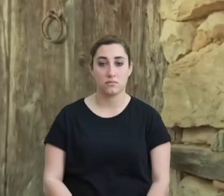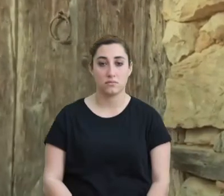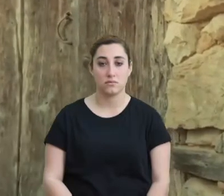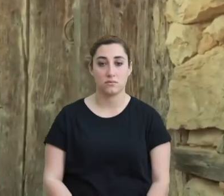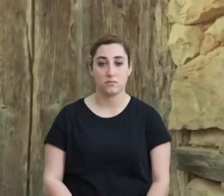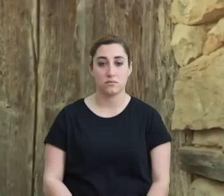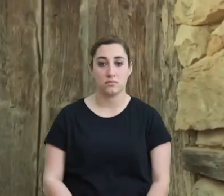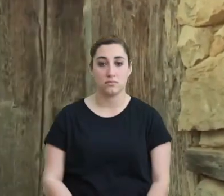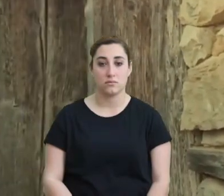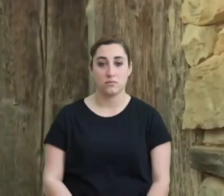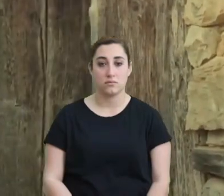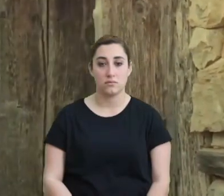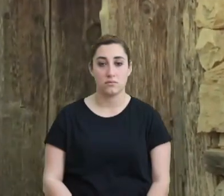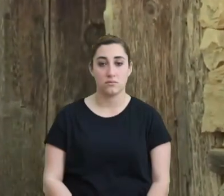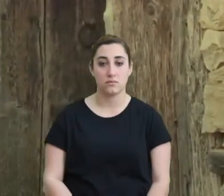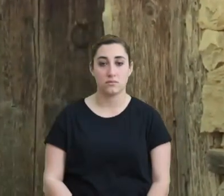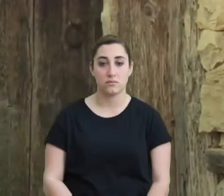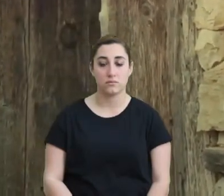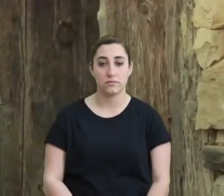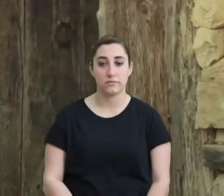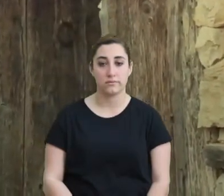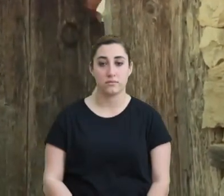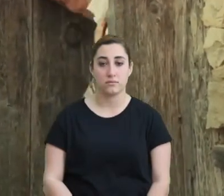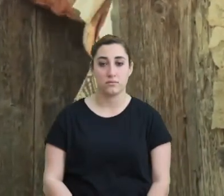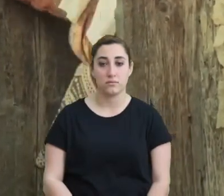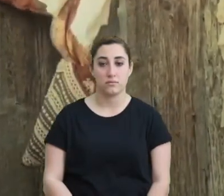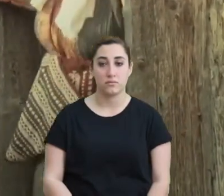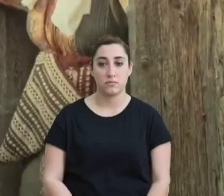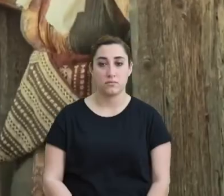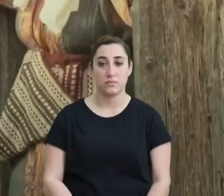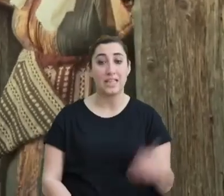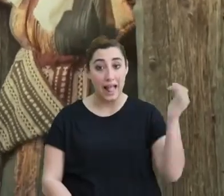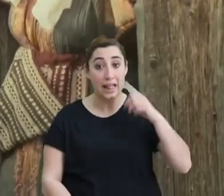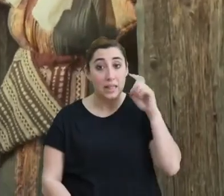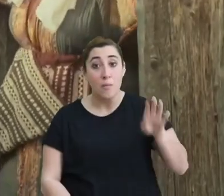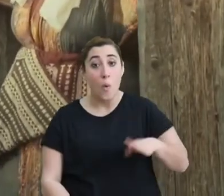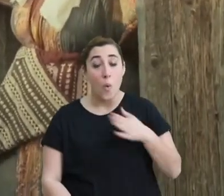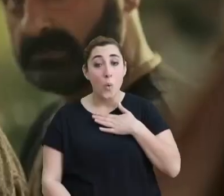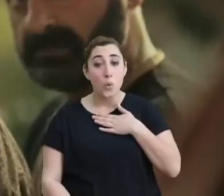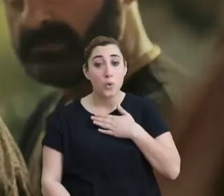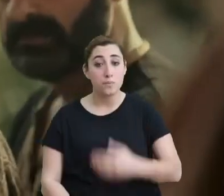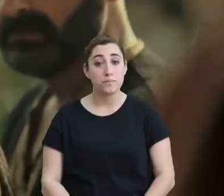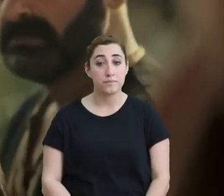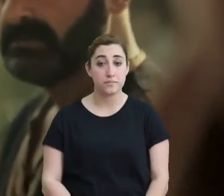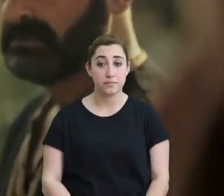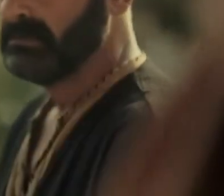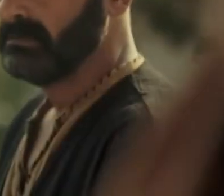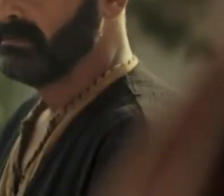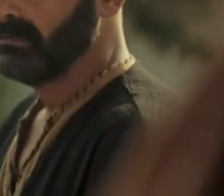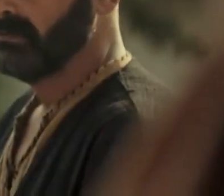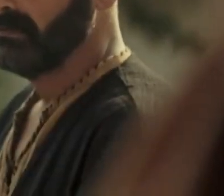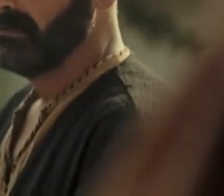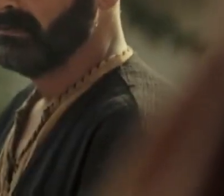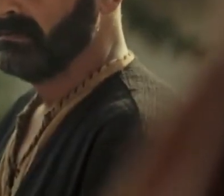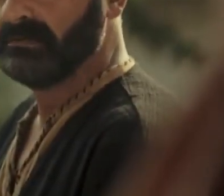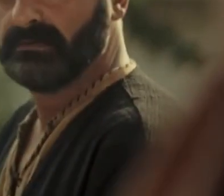Kapı açılırken geri çekildi. Subaşı elini hançerden çekip saygıyla önünü kavuşturdu. Geldin mi oğlum? Yaşlı kadının gözleri görmüyor. Yunus